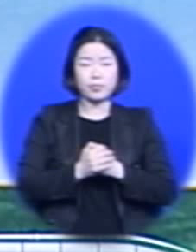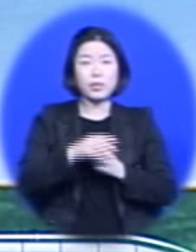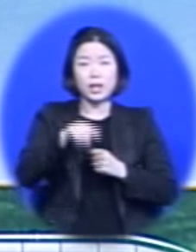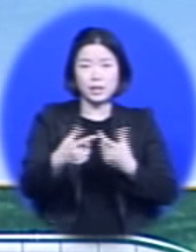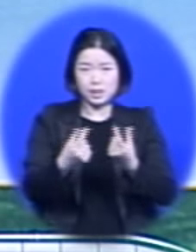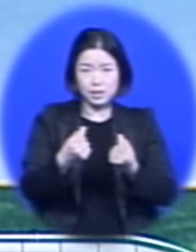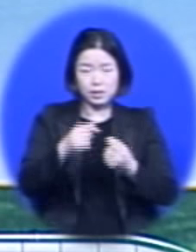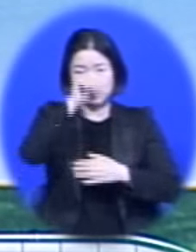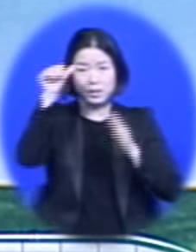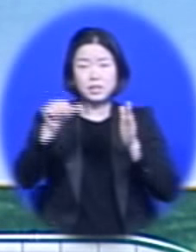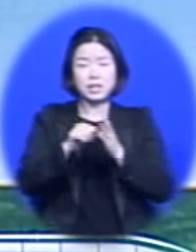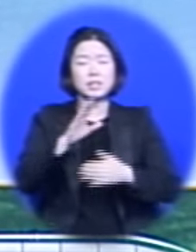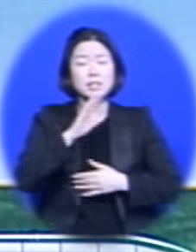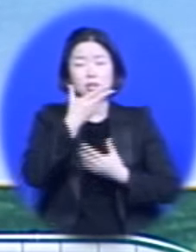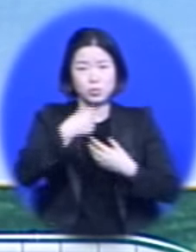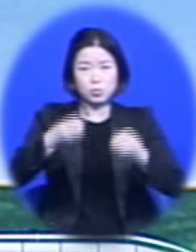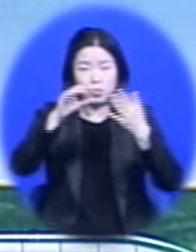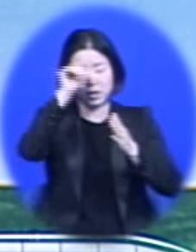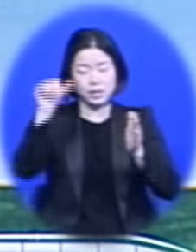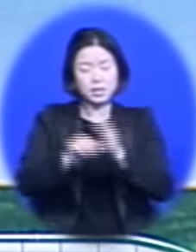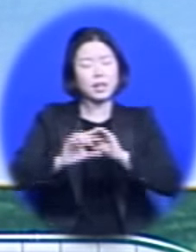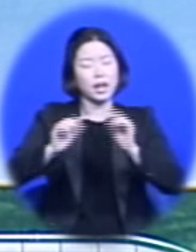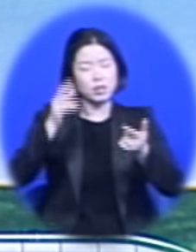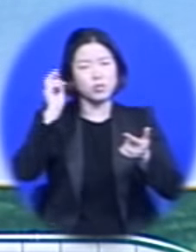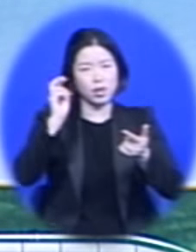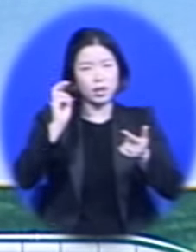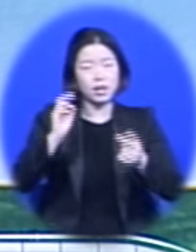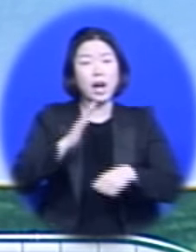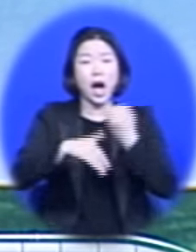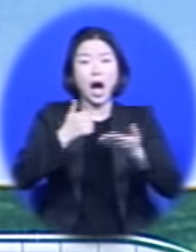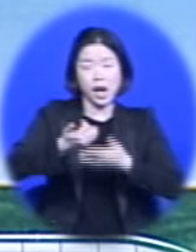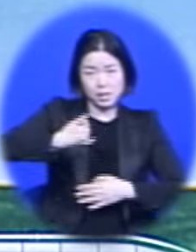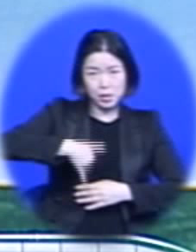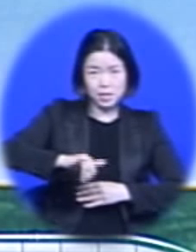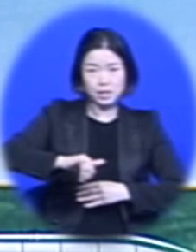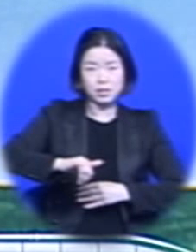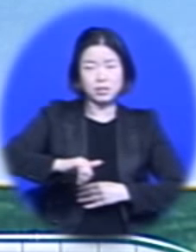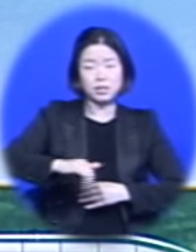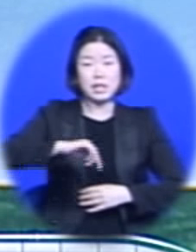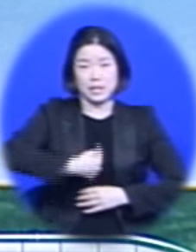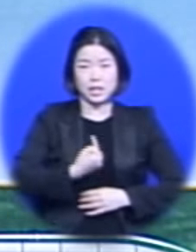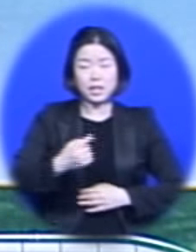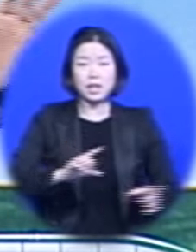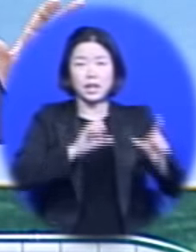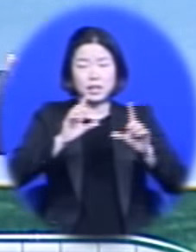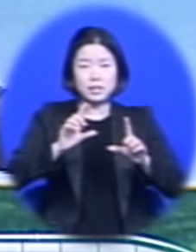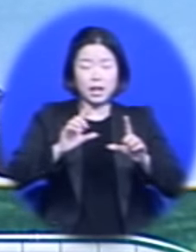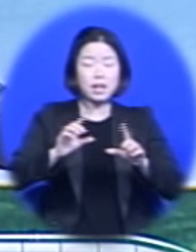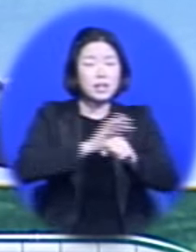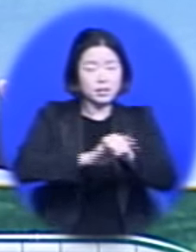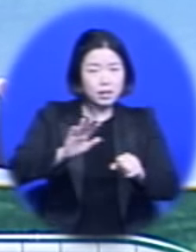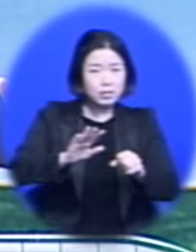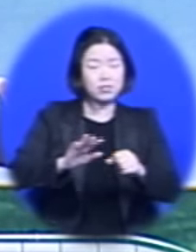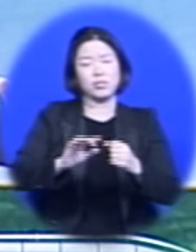이런 인생은 진짜 축복의 인생이 아니구나. 하나님의 자녀들은 자기가 잘 되는 것은 다른 사람에게